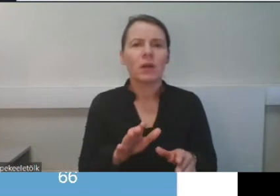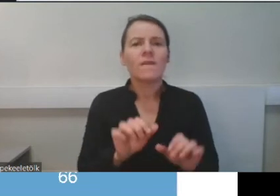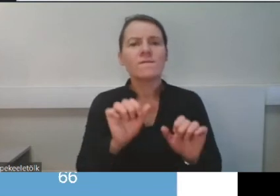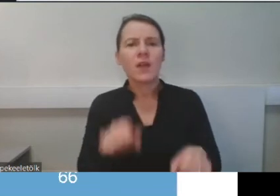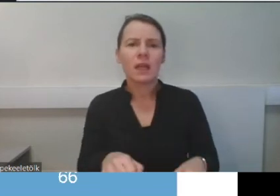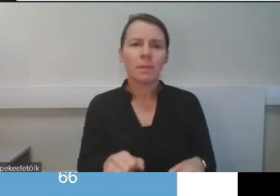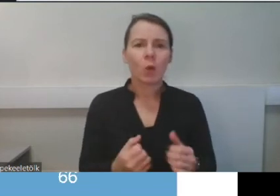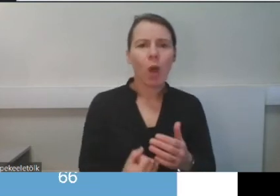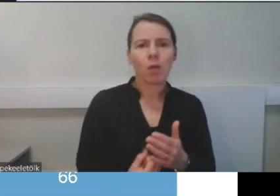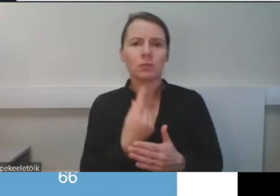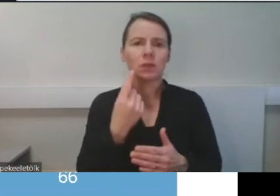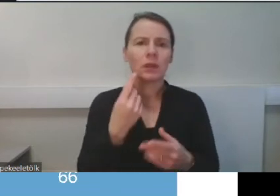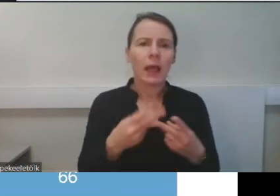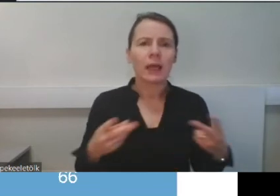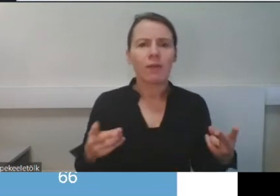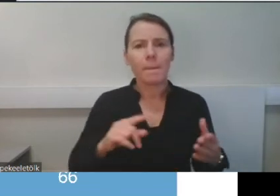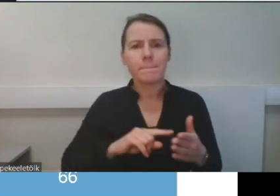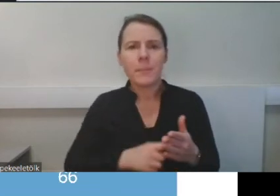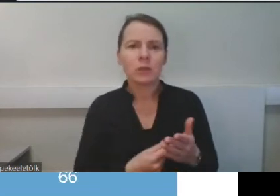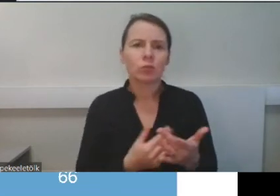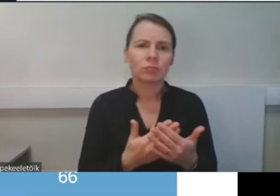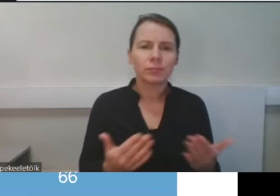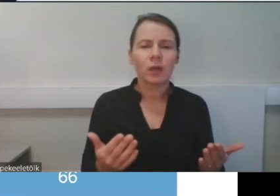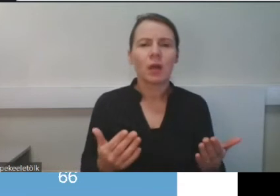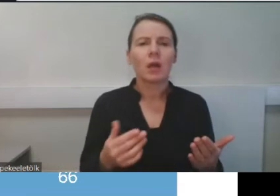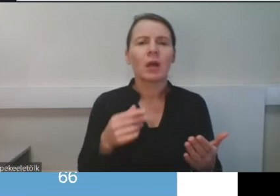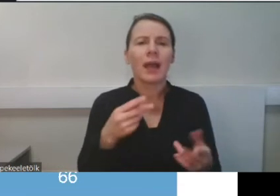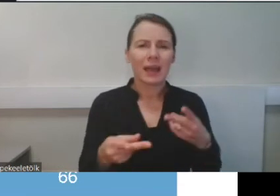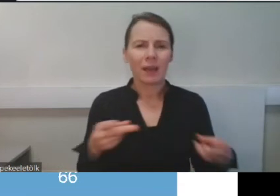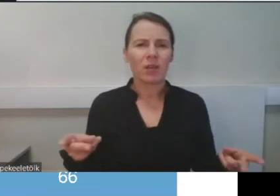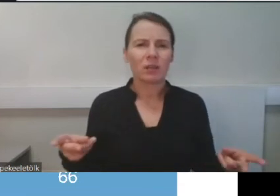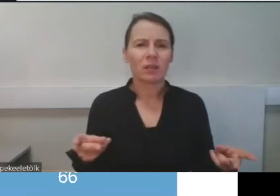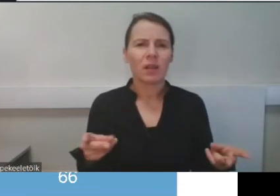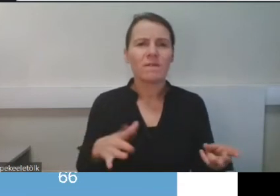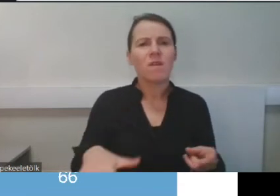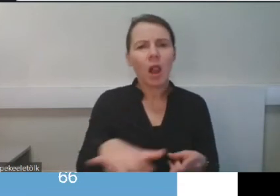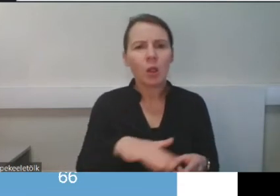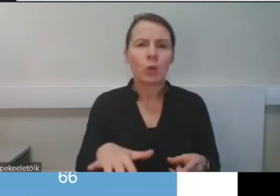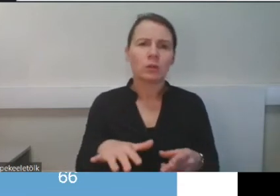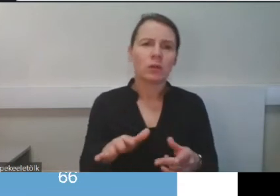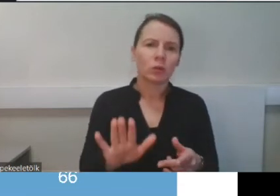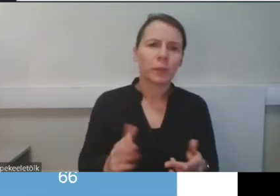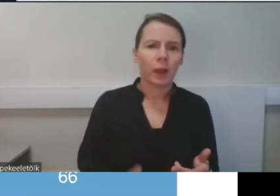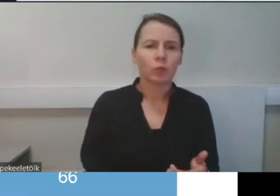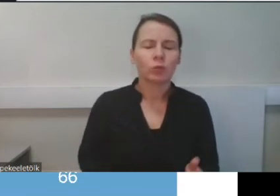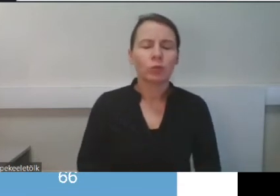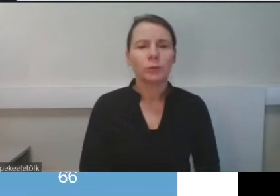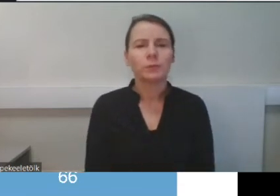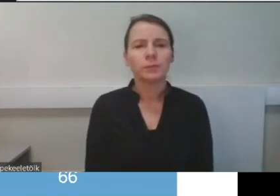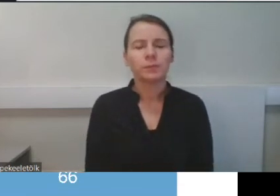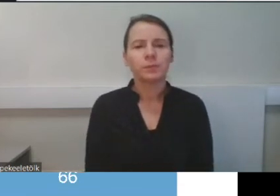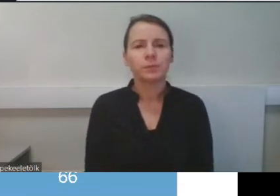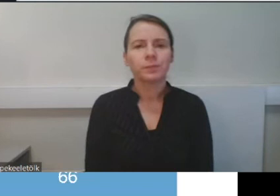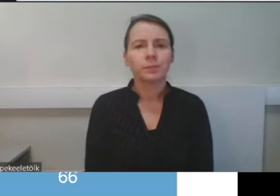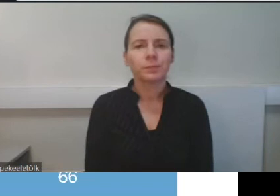Nii, siia ma olen kokku toonud siis võrdluse näiteks, et kui me võrdleme mitte